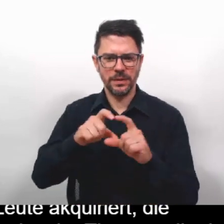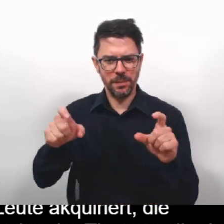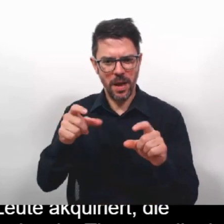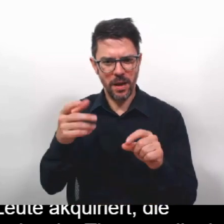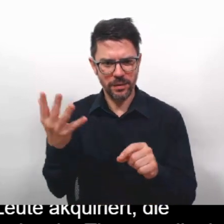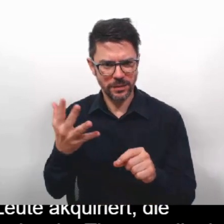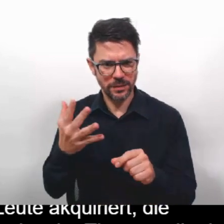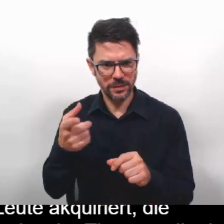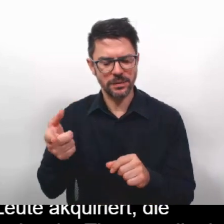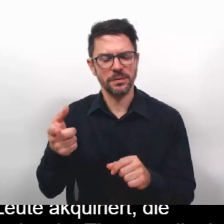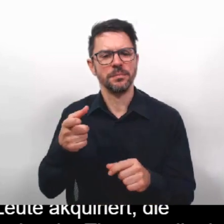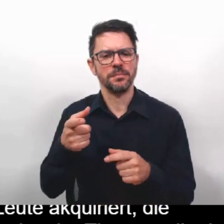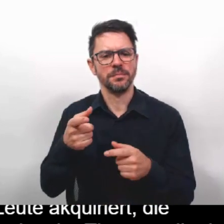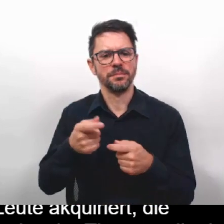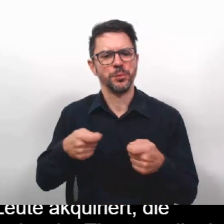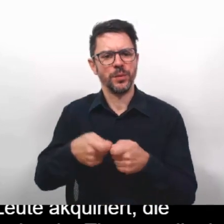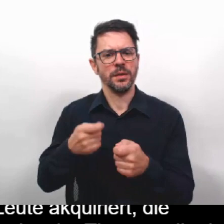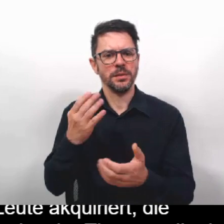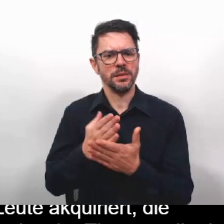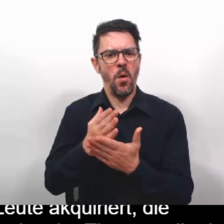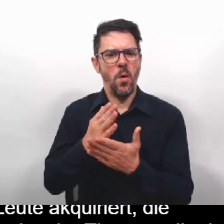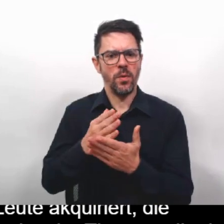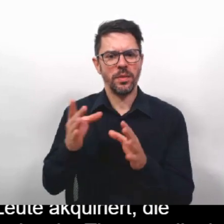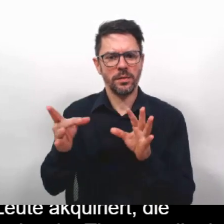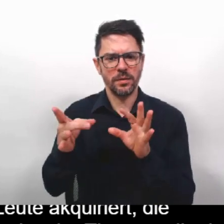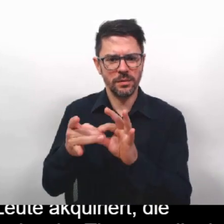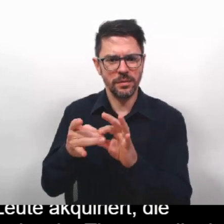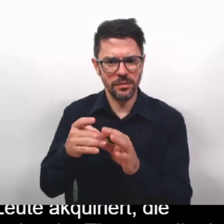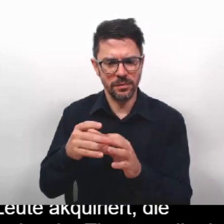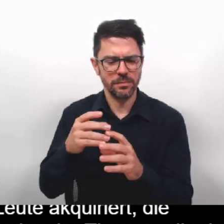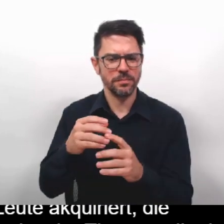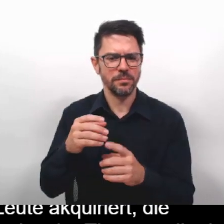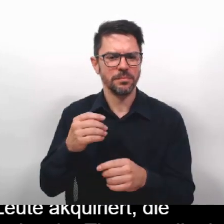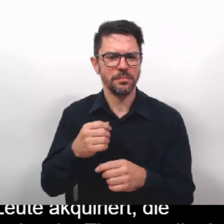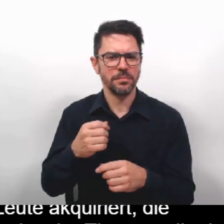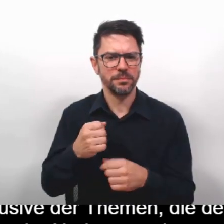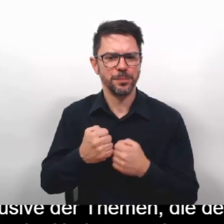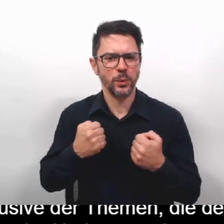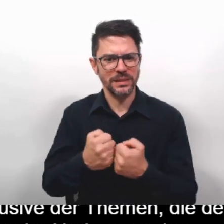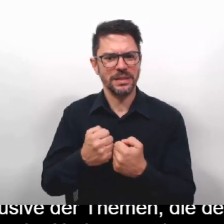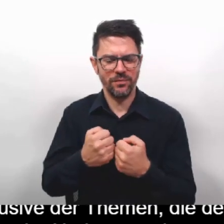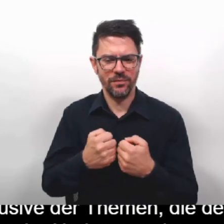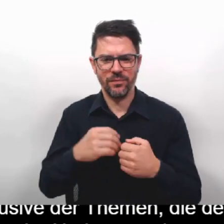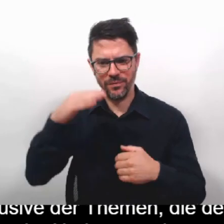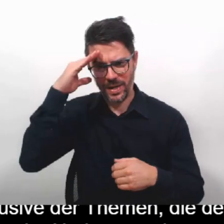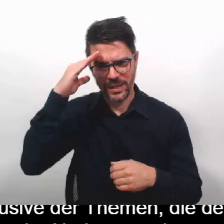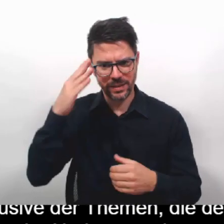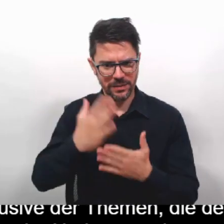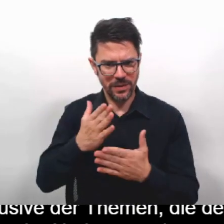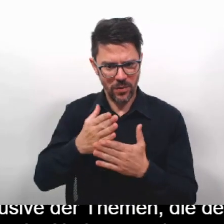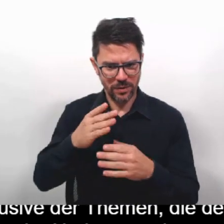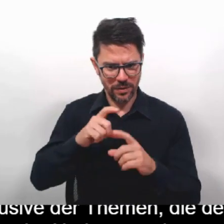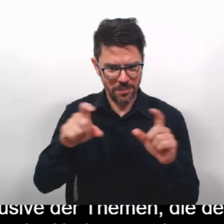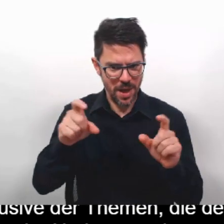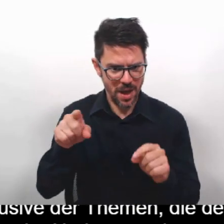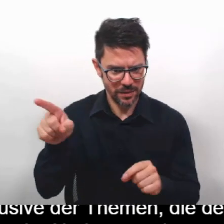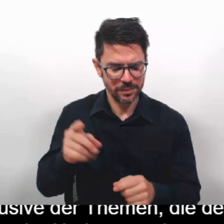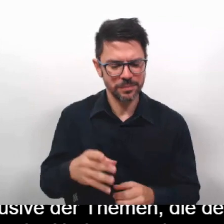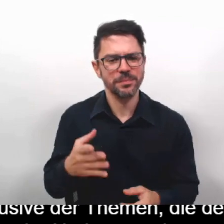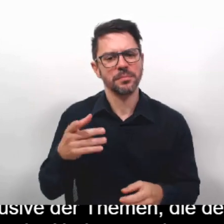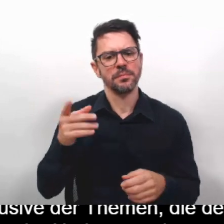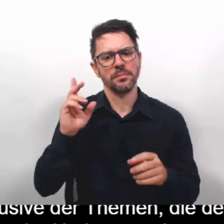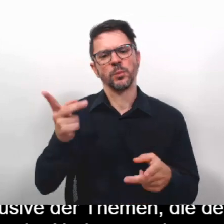Dynamik, bei der hohen Dynamik des Infektionsgeschehens diese Vergleiche relativ wenig